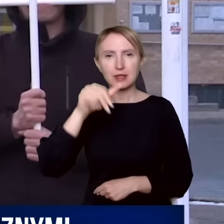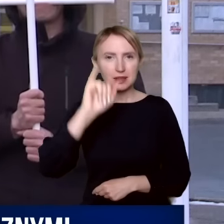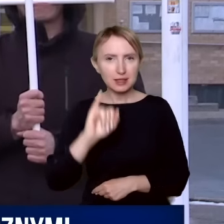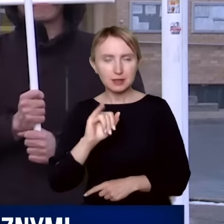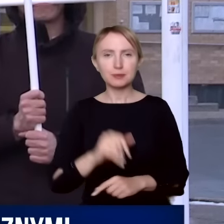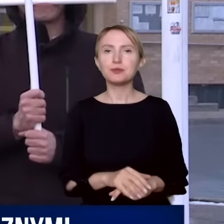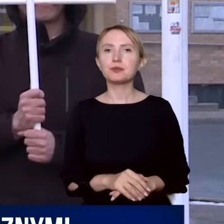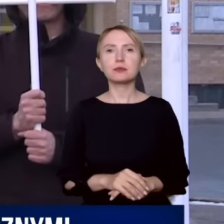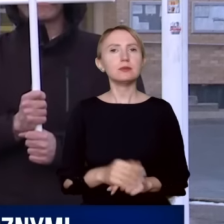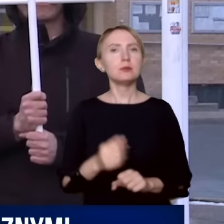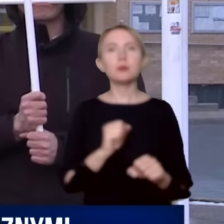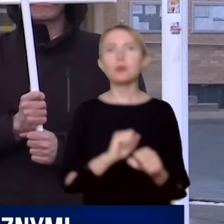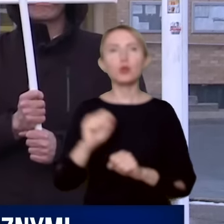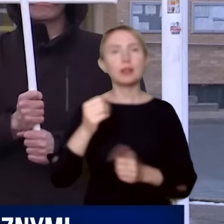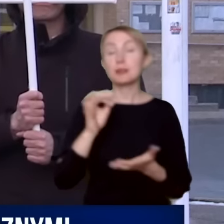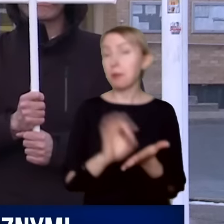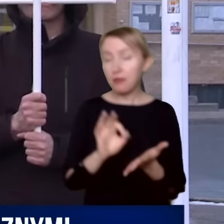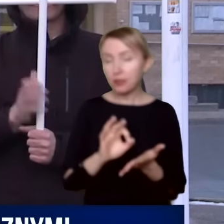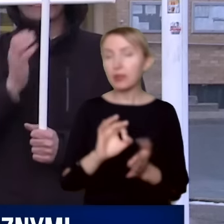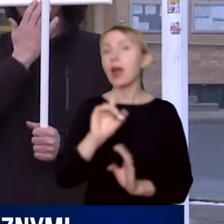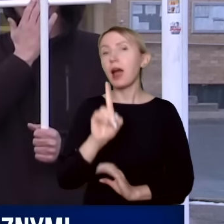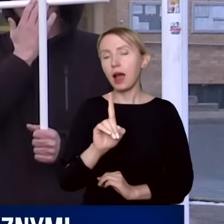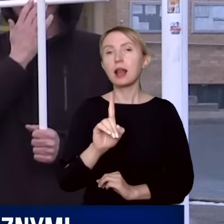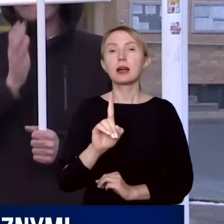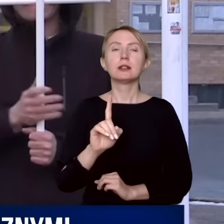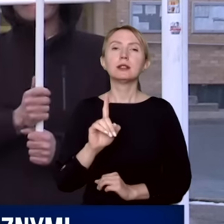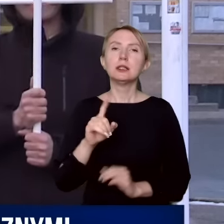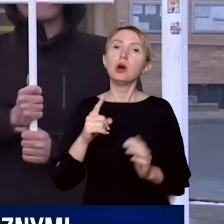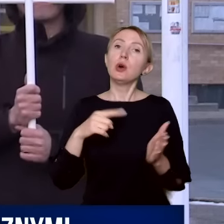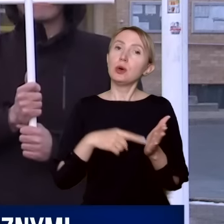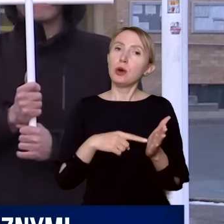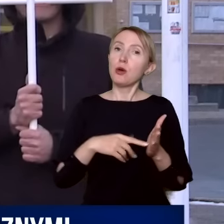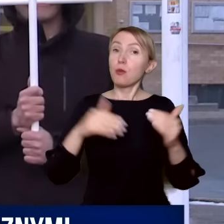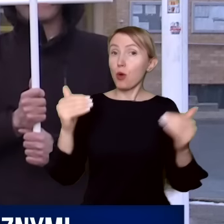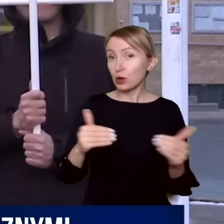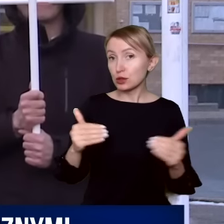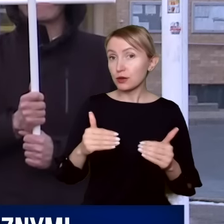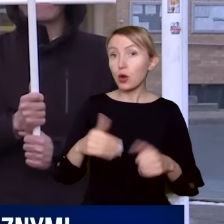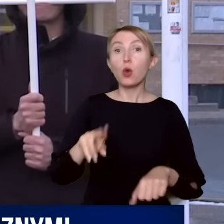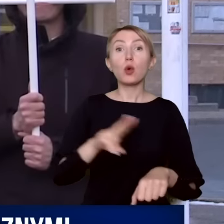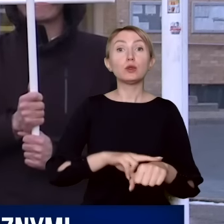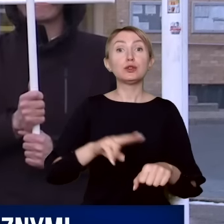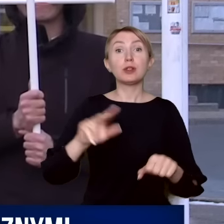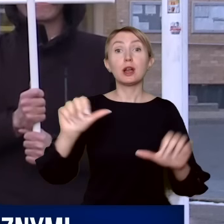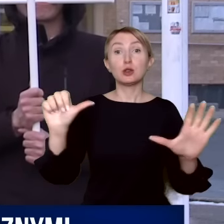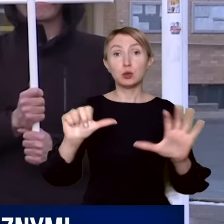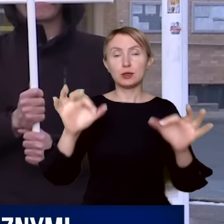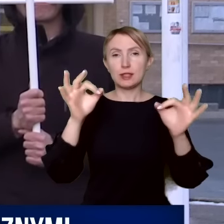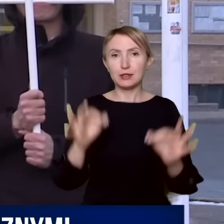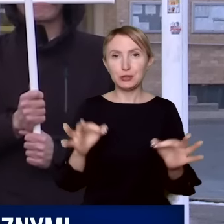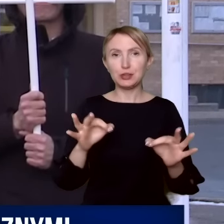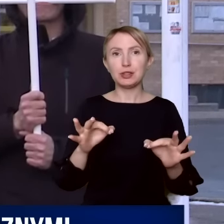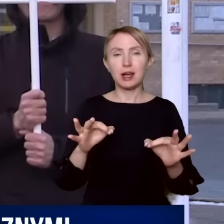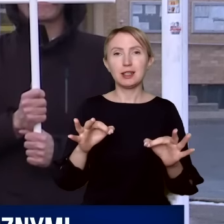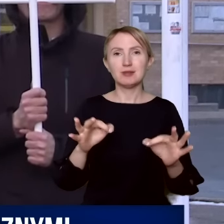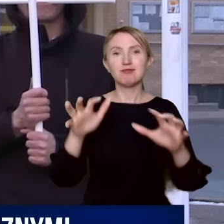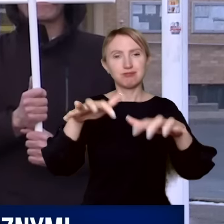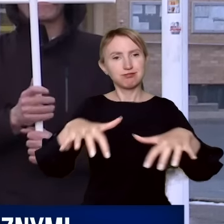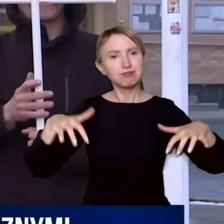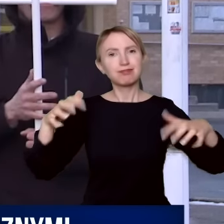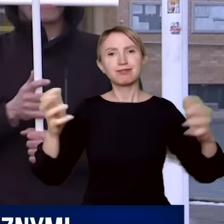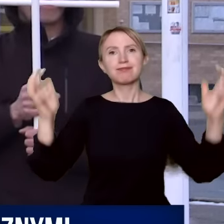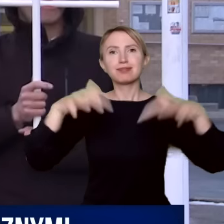to oczywiście przesądzone, ale jest to, szanowni państwo, możliwe. I o 18.00 dzisiaj również tutaj wiec